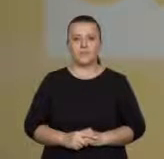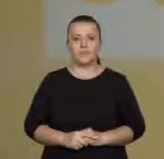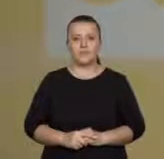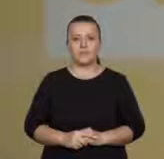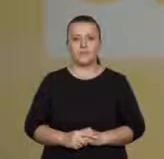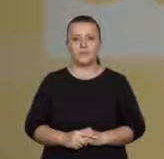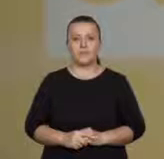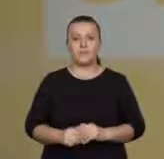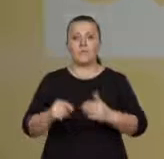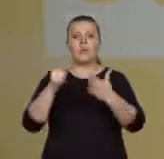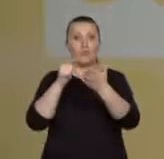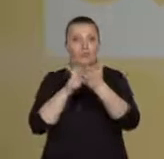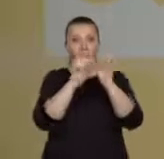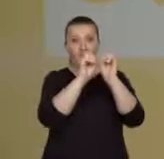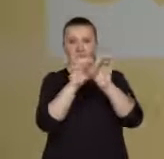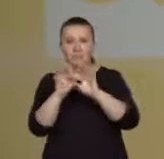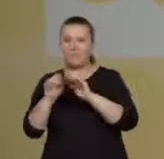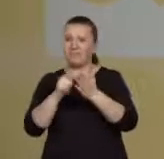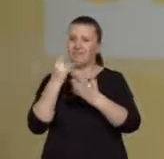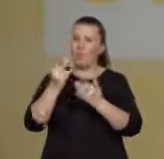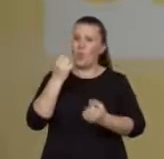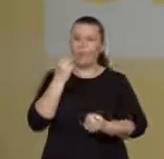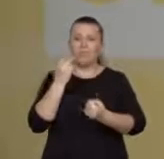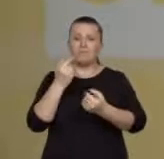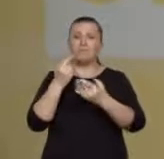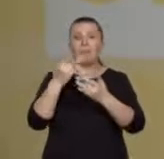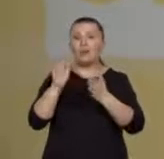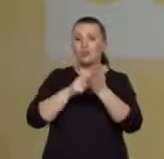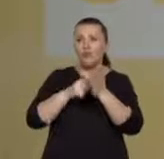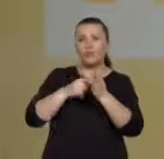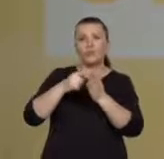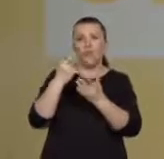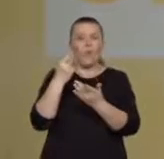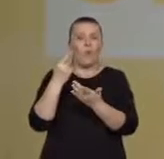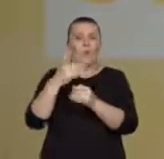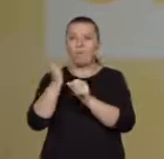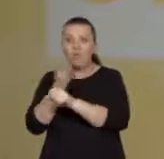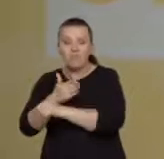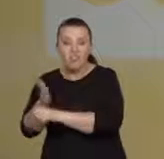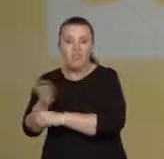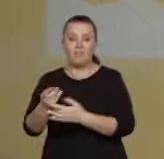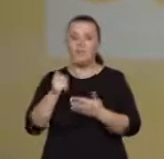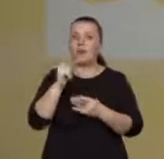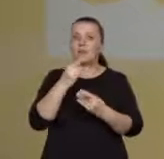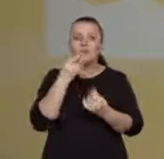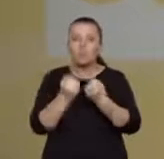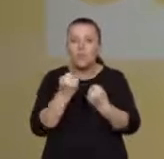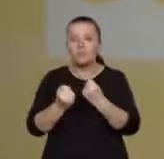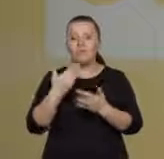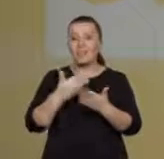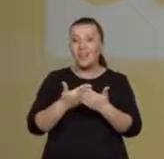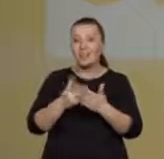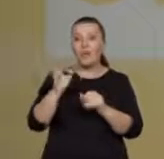skutku. Ta część odpowiedzi jest bardzo często pomijana. I jest ona najtrudniejsza, bowiem wymaga bardzo często